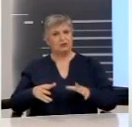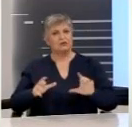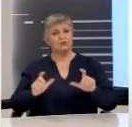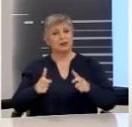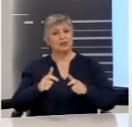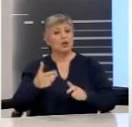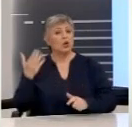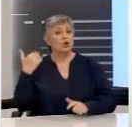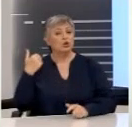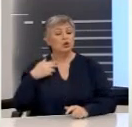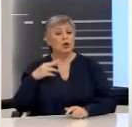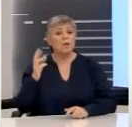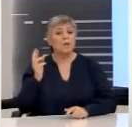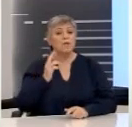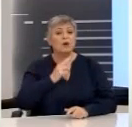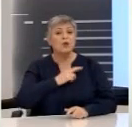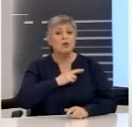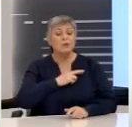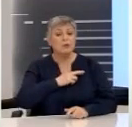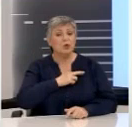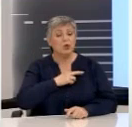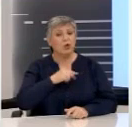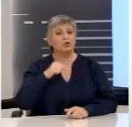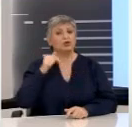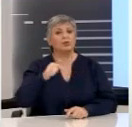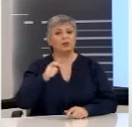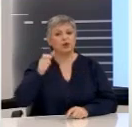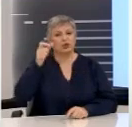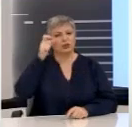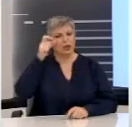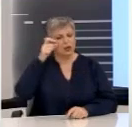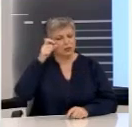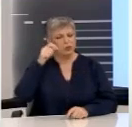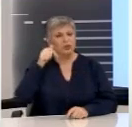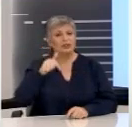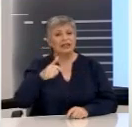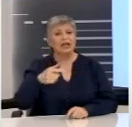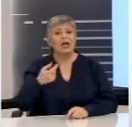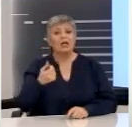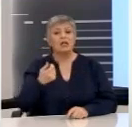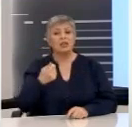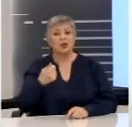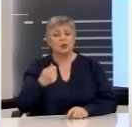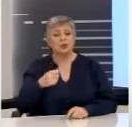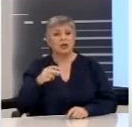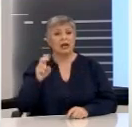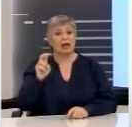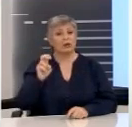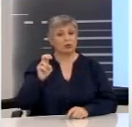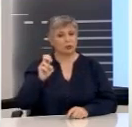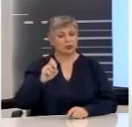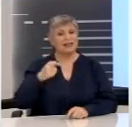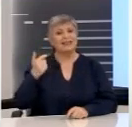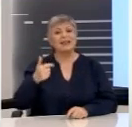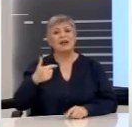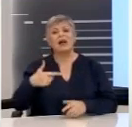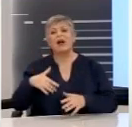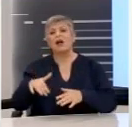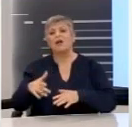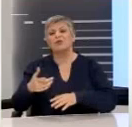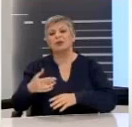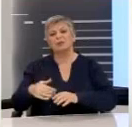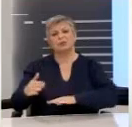Αντώνη Σαμαρά, Υπουργού Οικονομικών Γκίκα Χαρτούβελη και Γενικής Γραμματέας Ανεξάρτητης Αρχής Δημοσίων Εσόδων κυρίας Κατερίνας